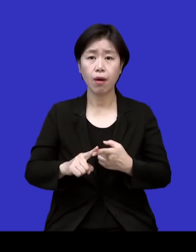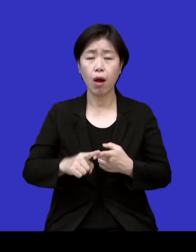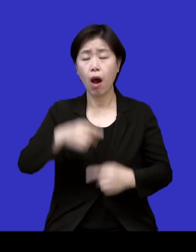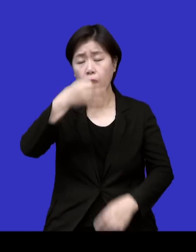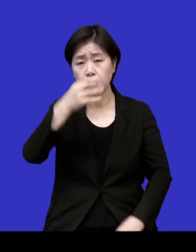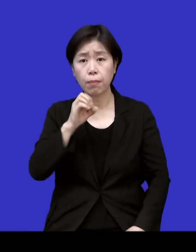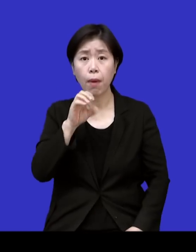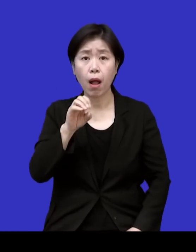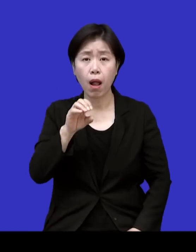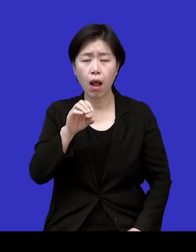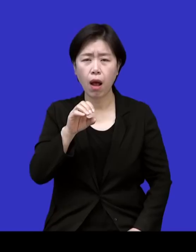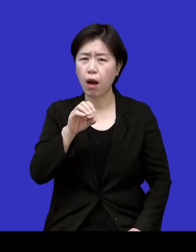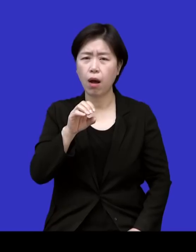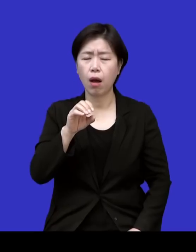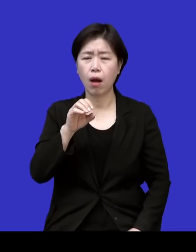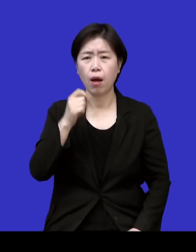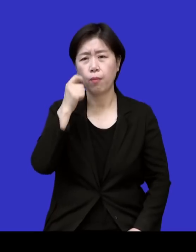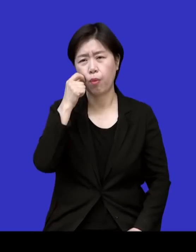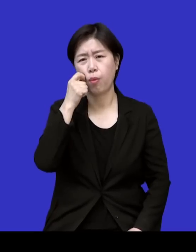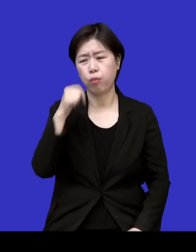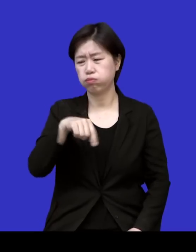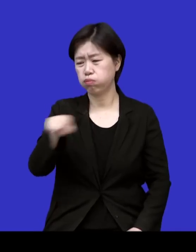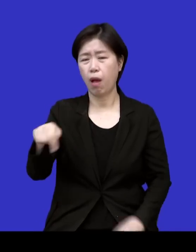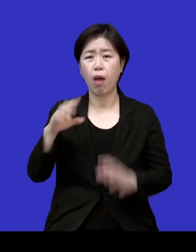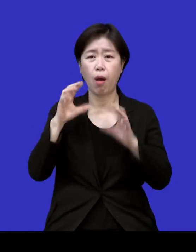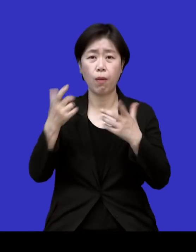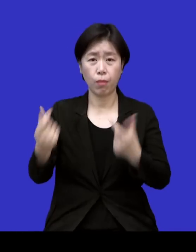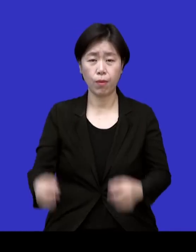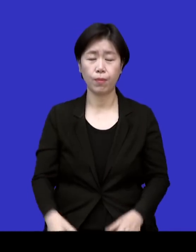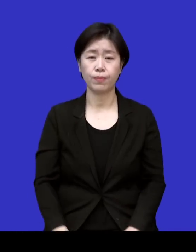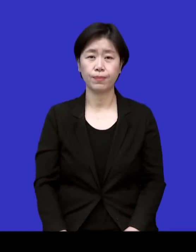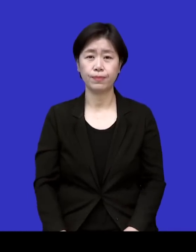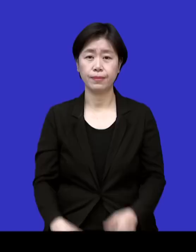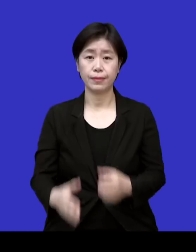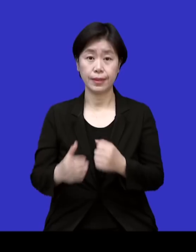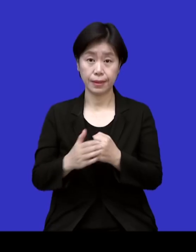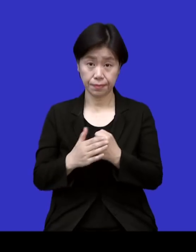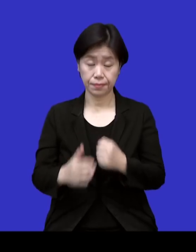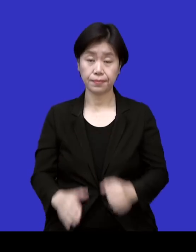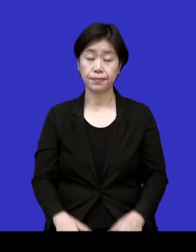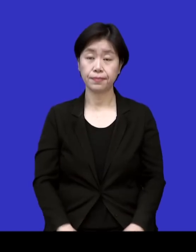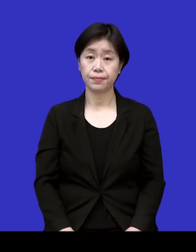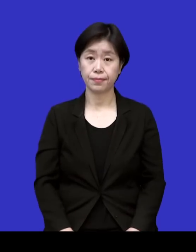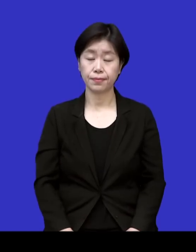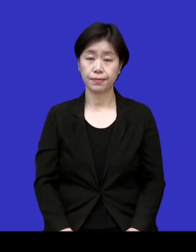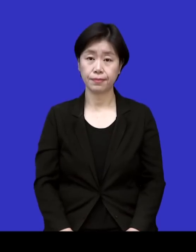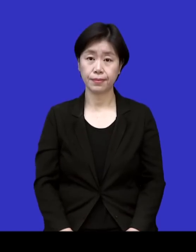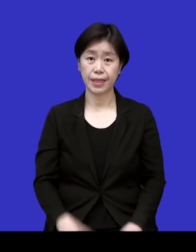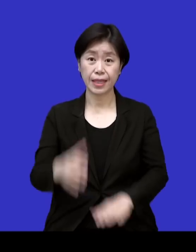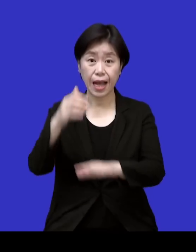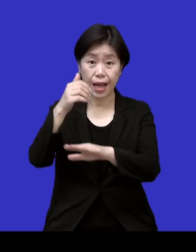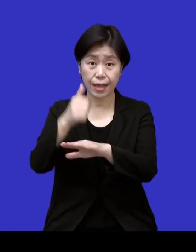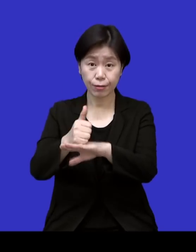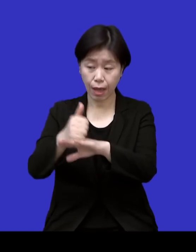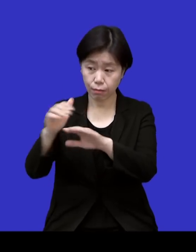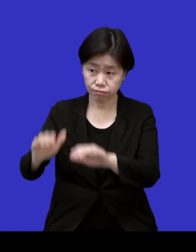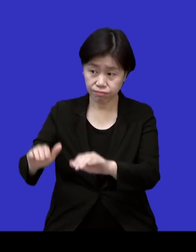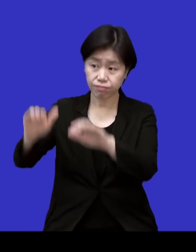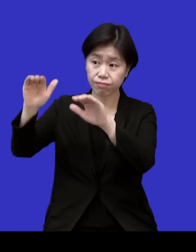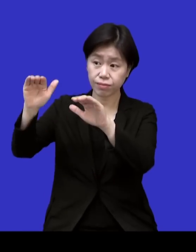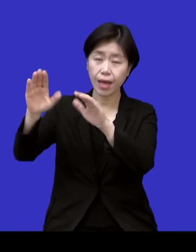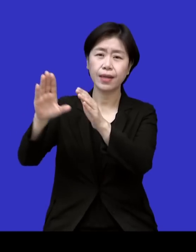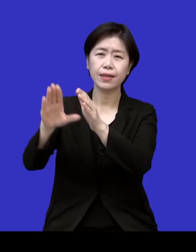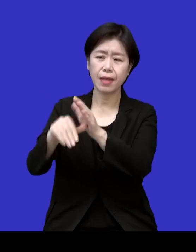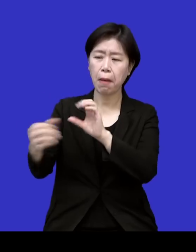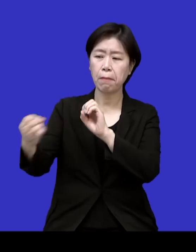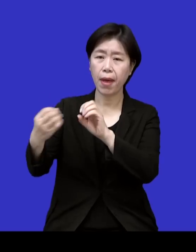표현을 못 해요. 그 나이 때는. 네. 네, 그러니까 이제 동생도 그 성인이 돼서 한 3년을 우울증